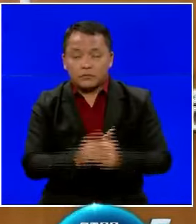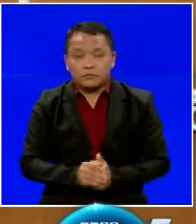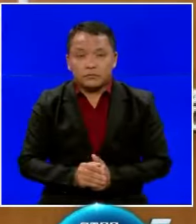ก่อนจะอำพรางศพแล้วก็หลบหนีไปพร้อมกับทรัพย์สินของผู้ตายต่อมาถูกตำรวจตามจับกุมได้ที่บ้านพักหลังหนึ่งในเขตอำเภอเมือง